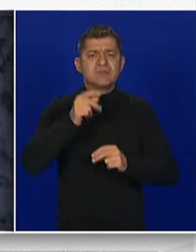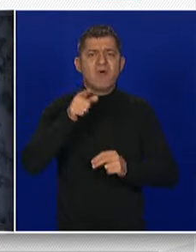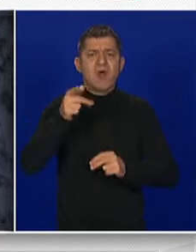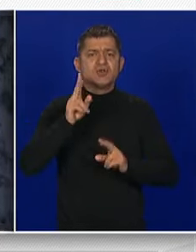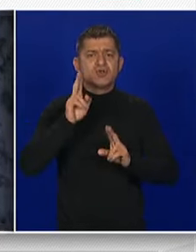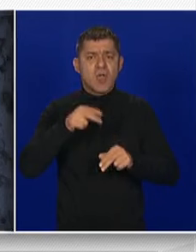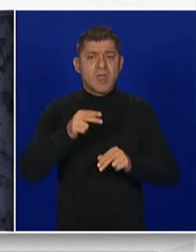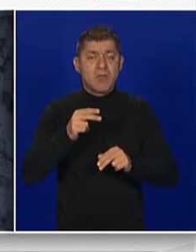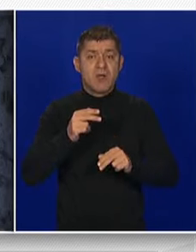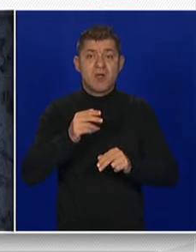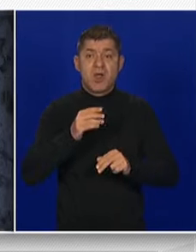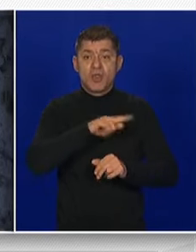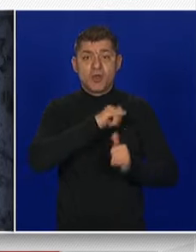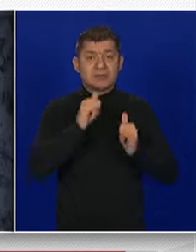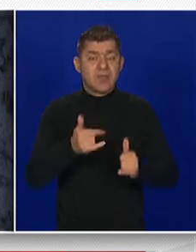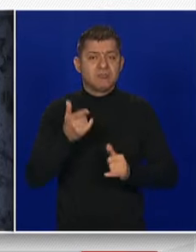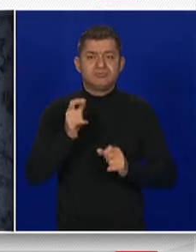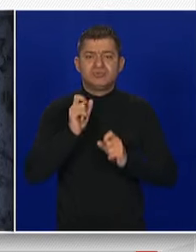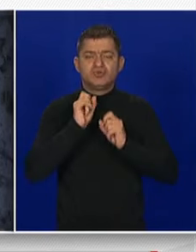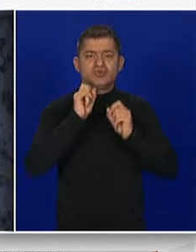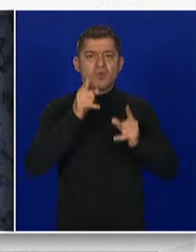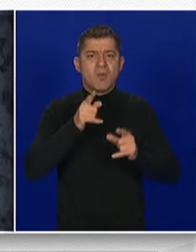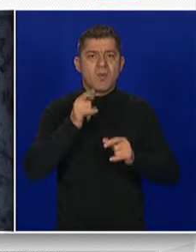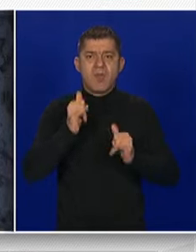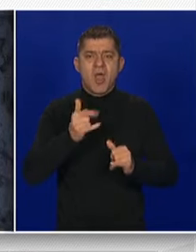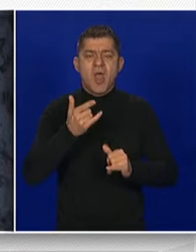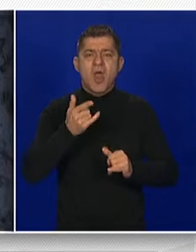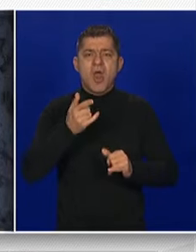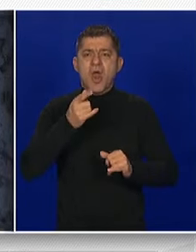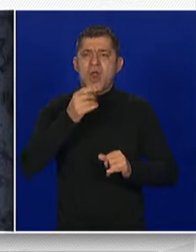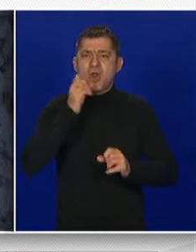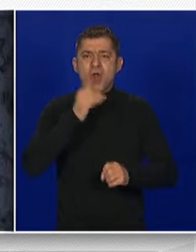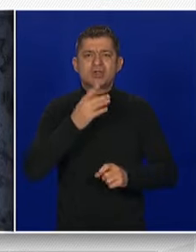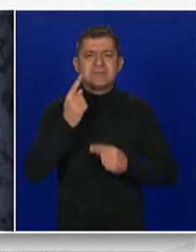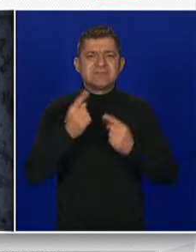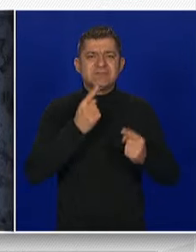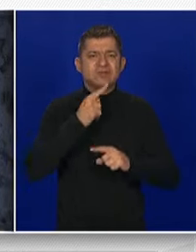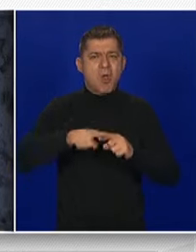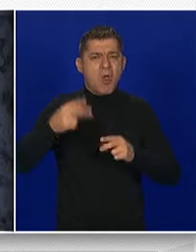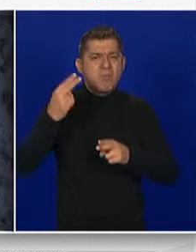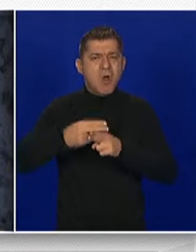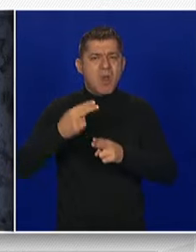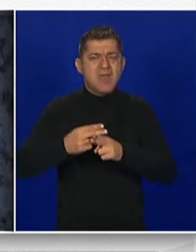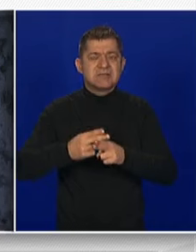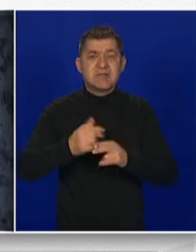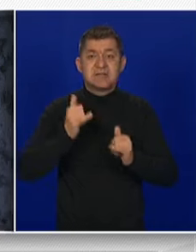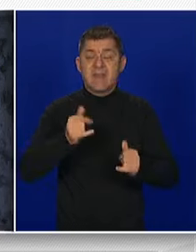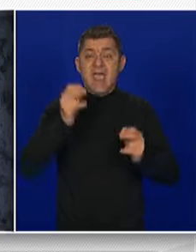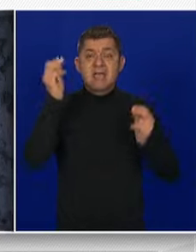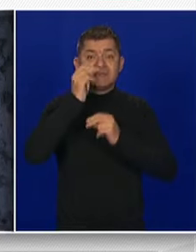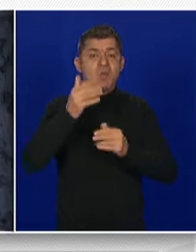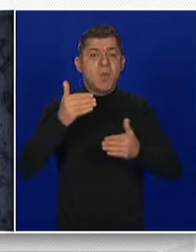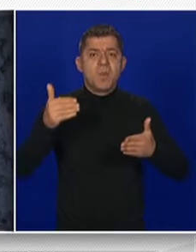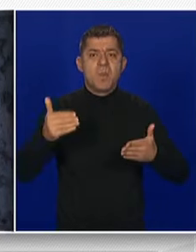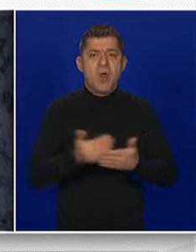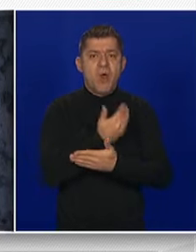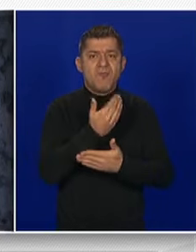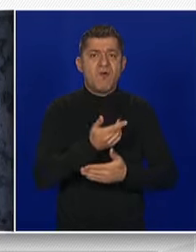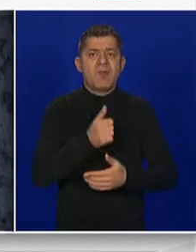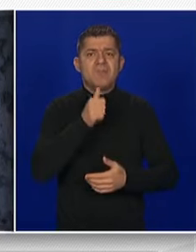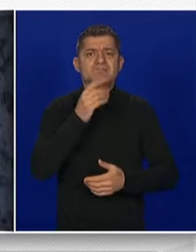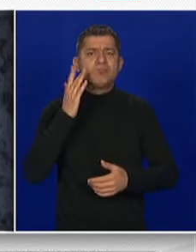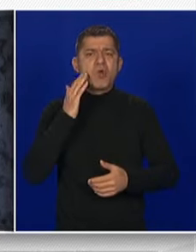nadilaze sva dosadašnja iskustva u lošem smislu s obzirom na težinu bolesti, kliničku sliku i nažalost broj